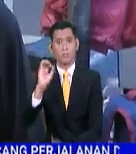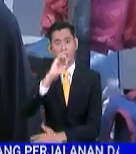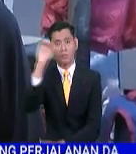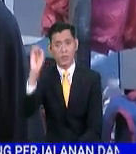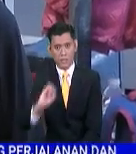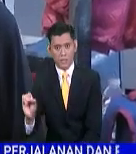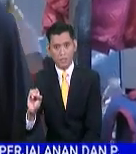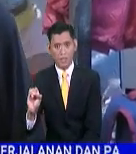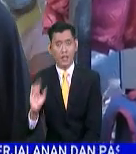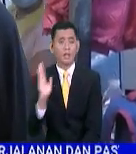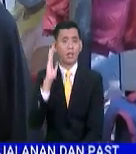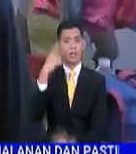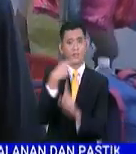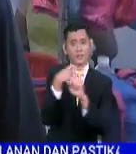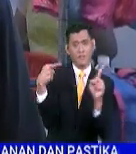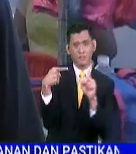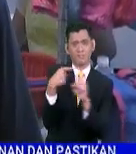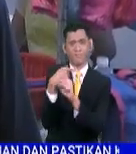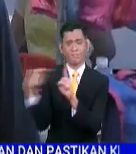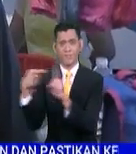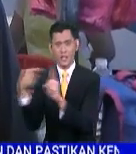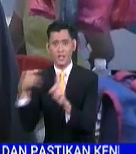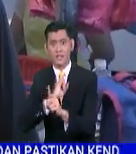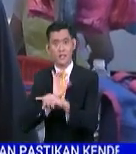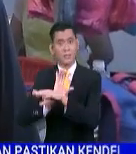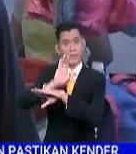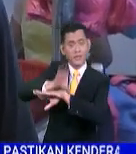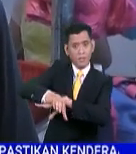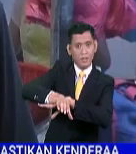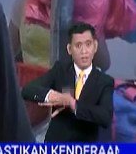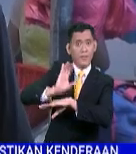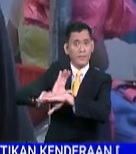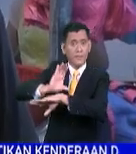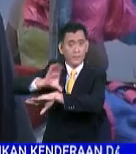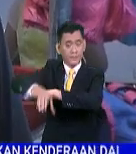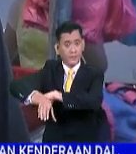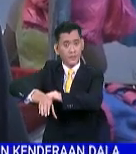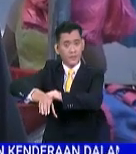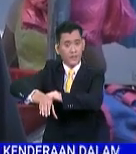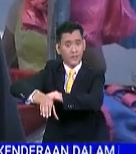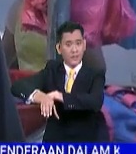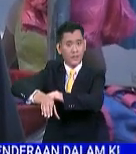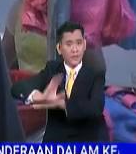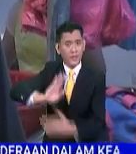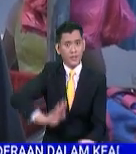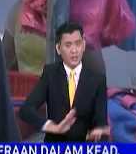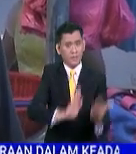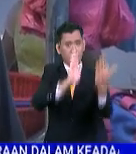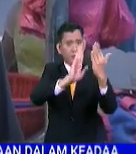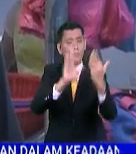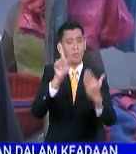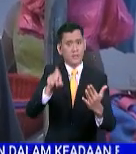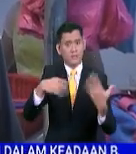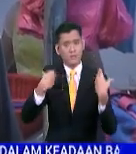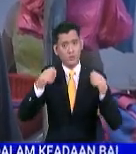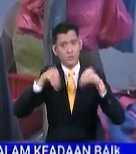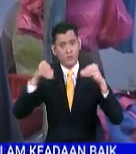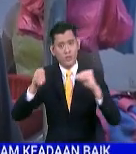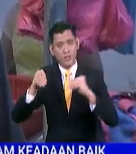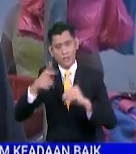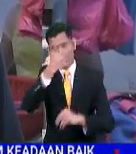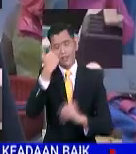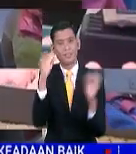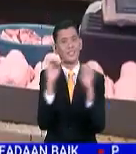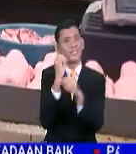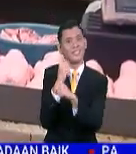potonglah 50% lagi. Saya terpaksa juga jalan dengan ni juga kan, perniagaan juga. Tapi pasal kita tak ada